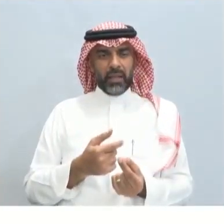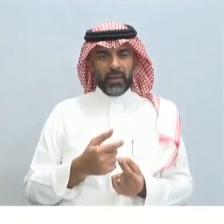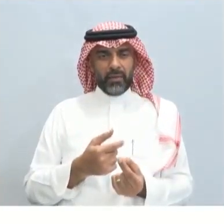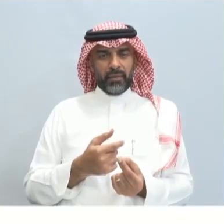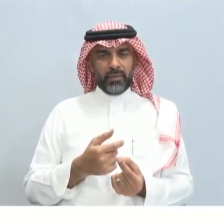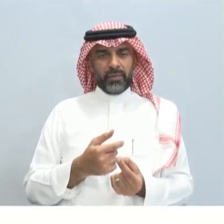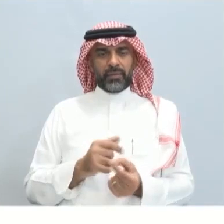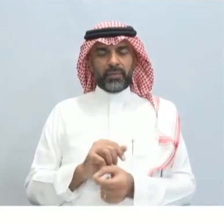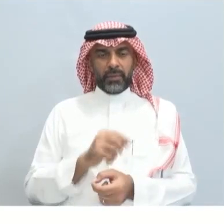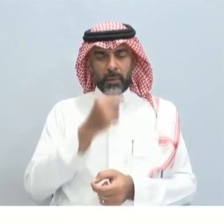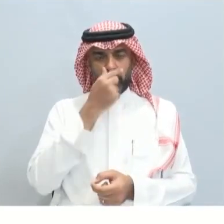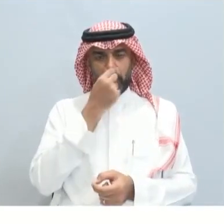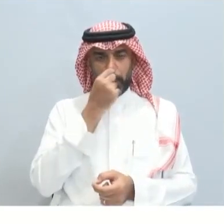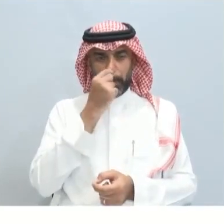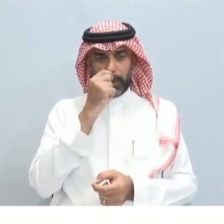المبذول